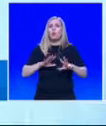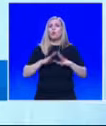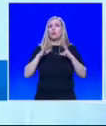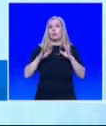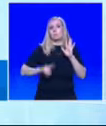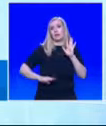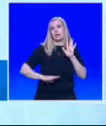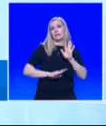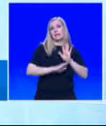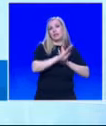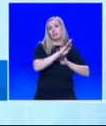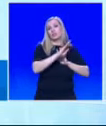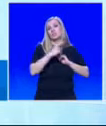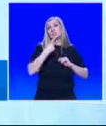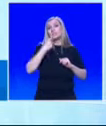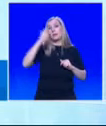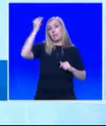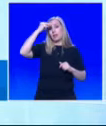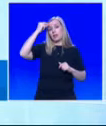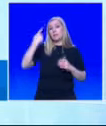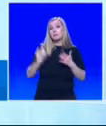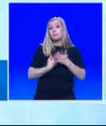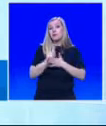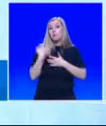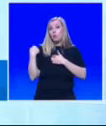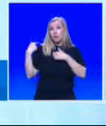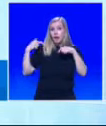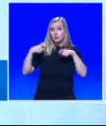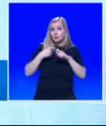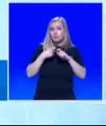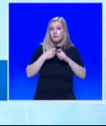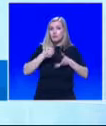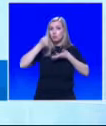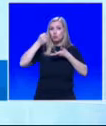България. За пръв път, откакто се правят бюджети в България,